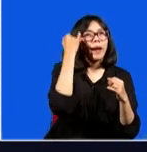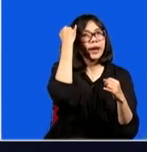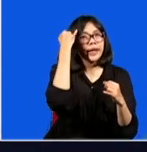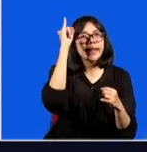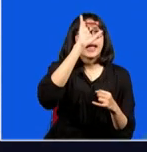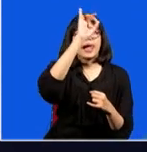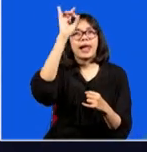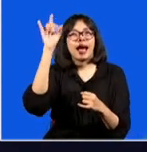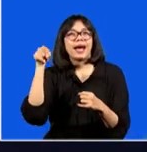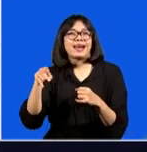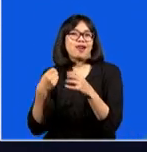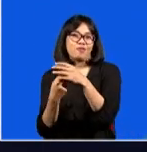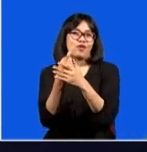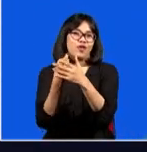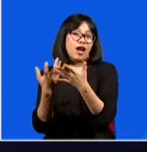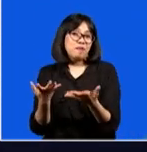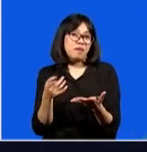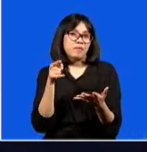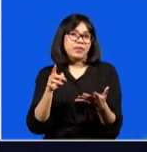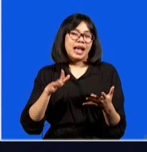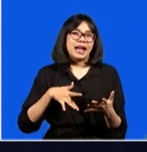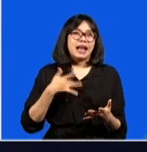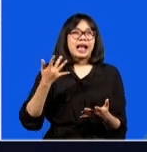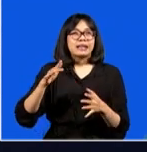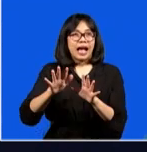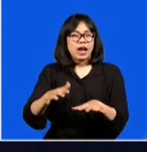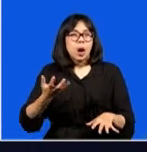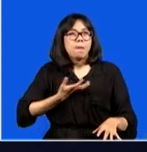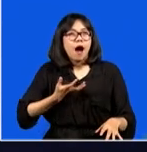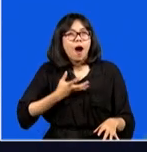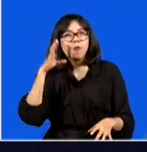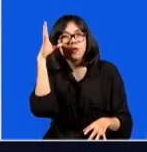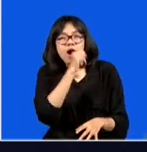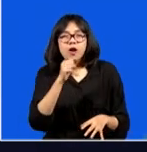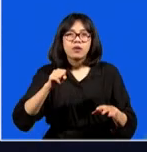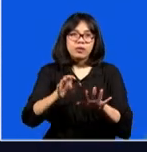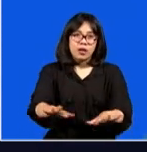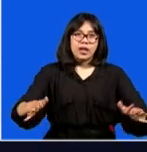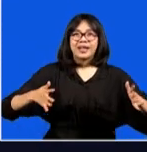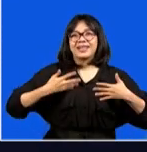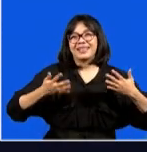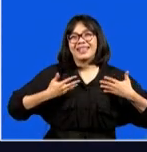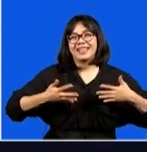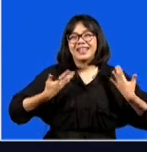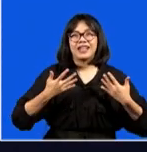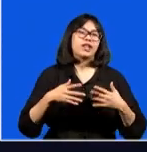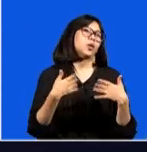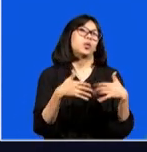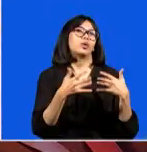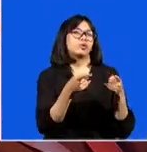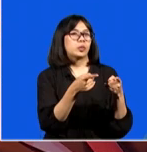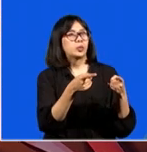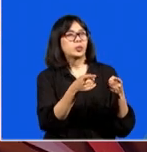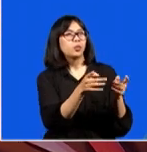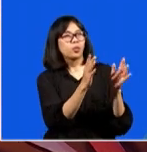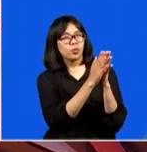terjadi dan akhirnya itu menimbulkan suatu rasa ingin tahu suatu kesenangan ee di ruang kelasnya bu Eka yang menurut saya cukup luar